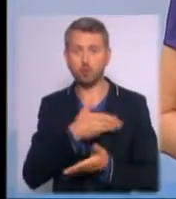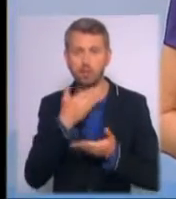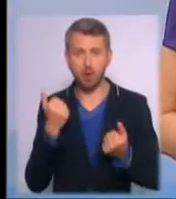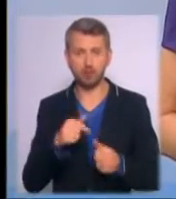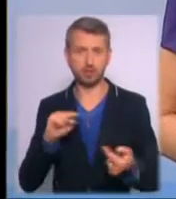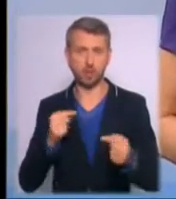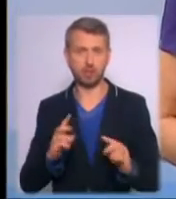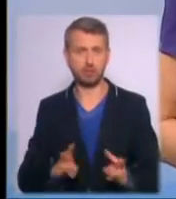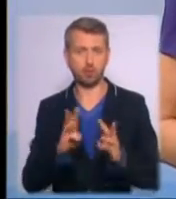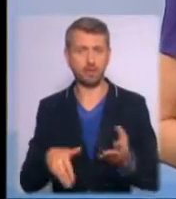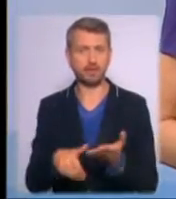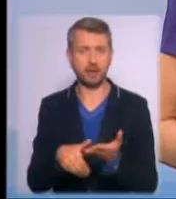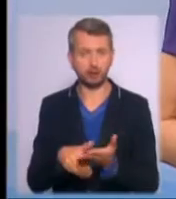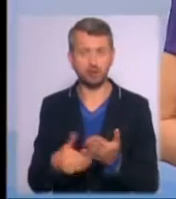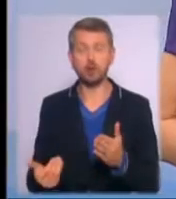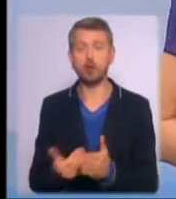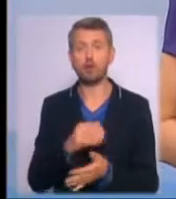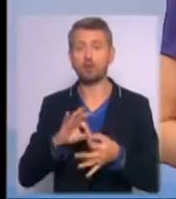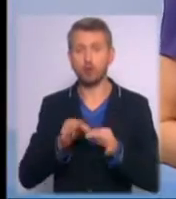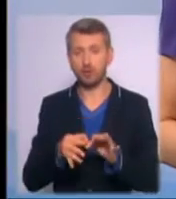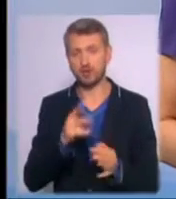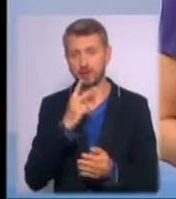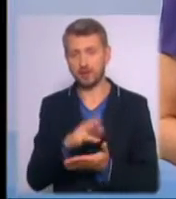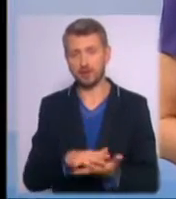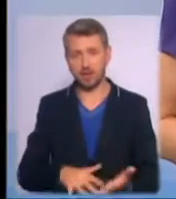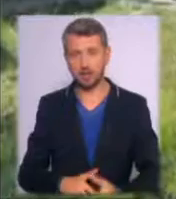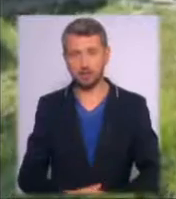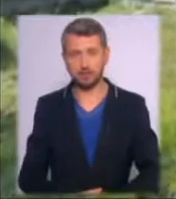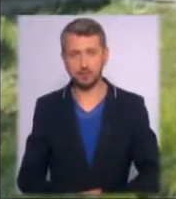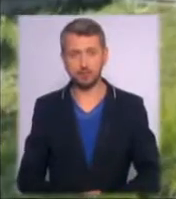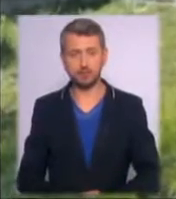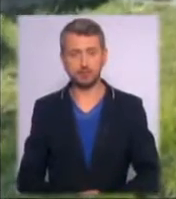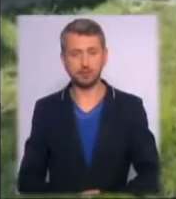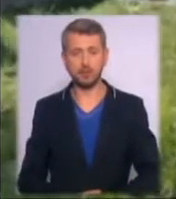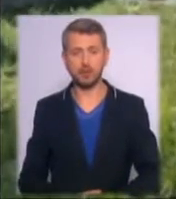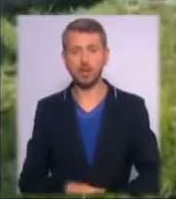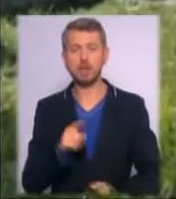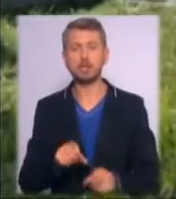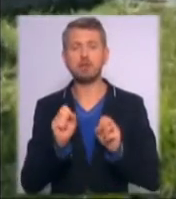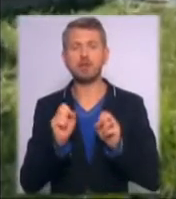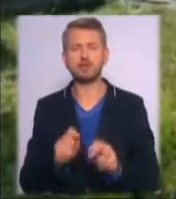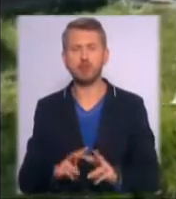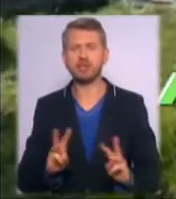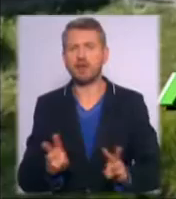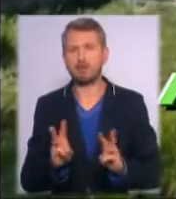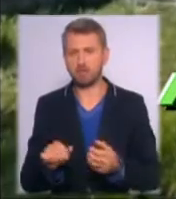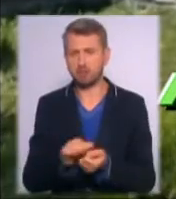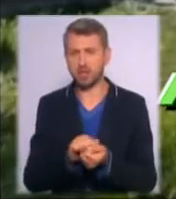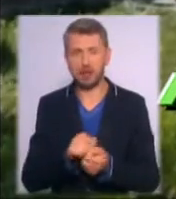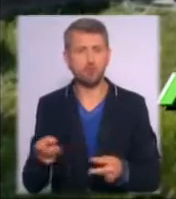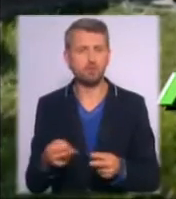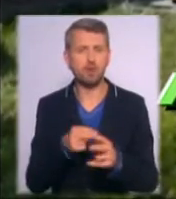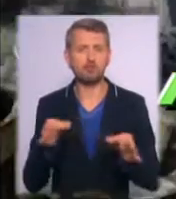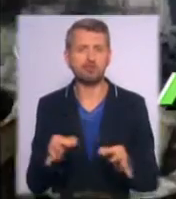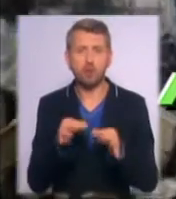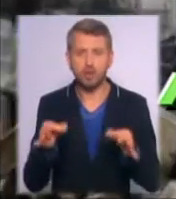засобів. Нові подробиці надзвичайної ситуації у Вадима Ярошенка. З небезпечних займистих матеріалів та без жодних